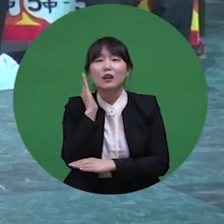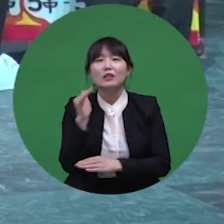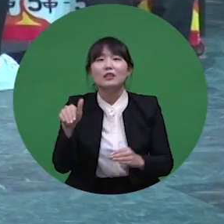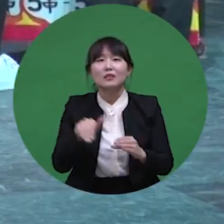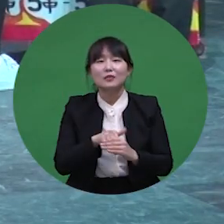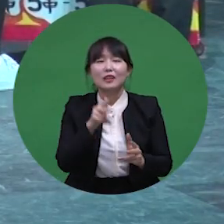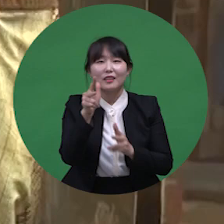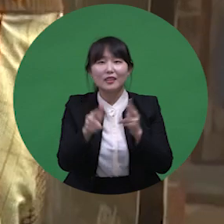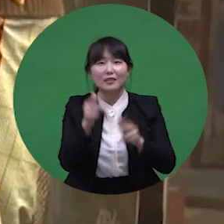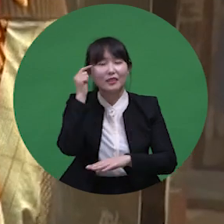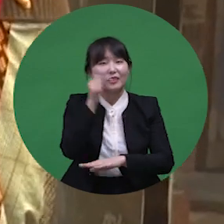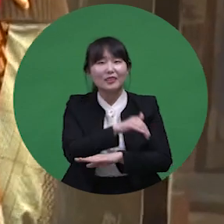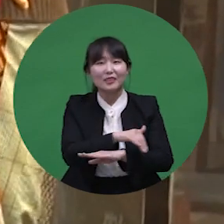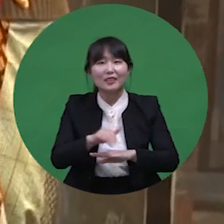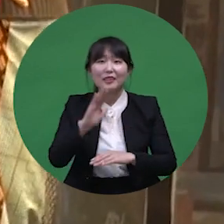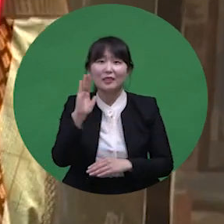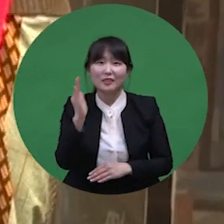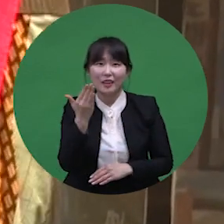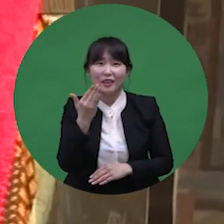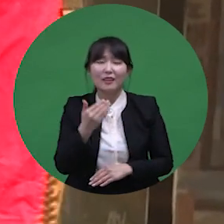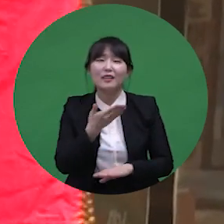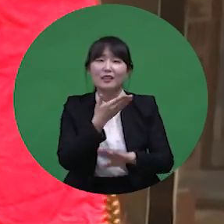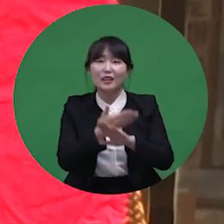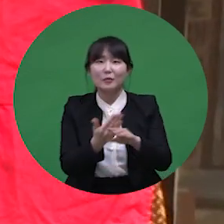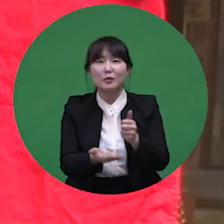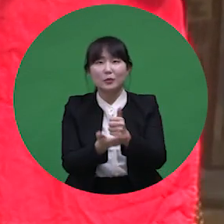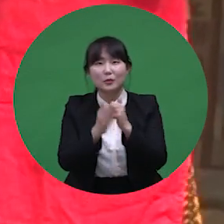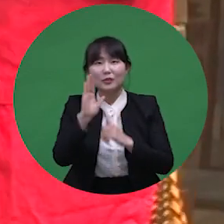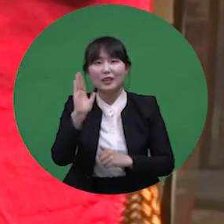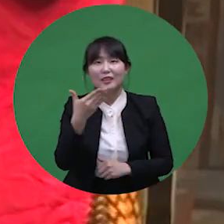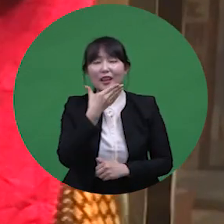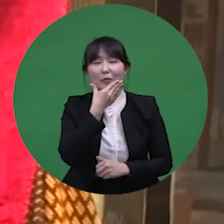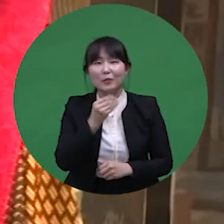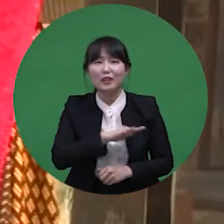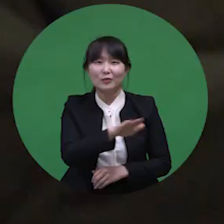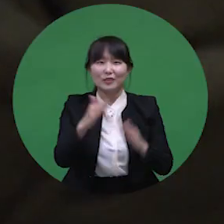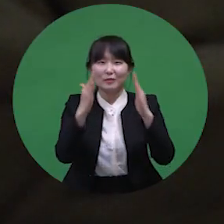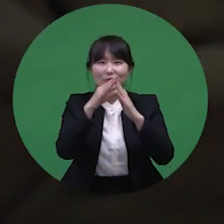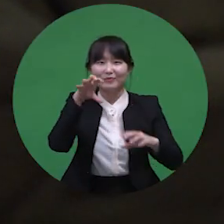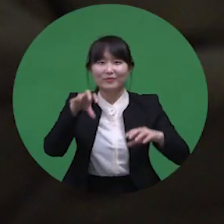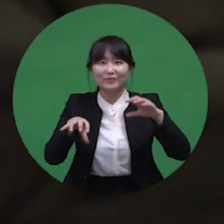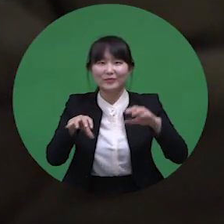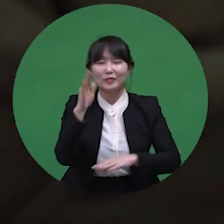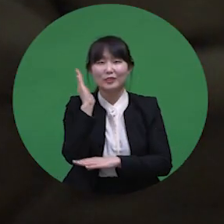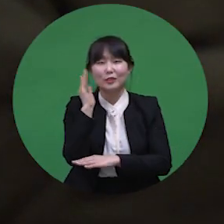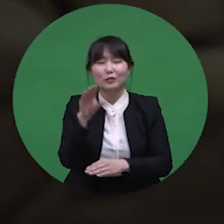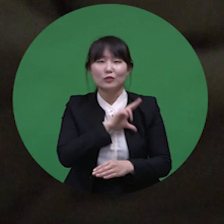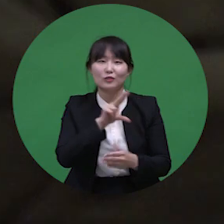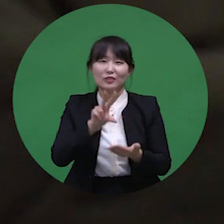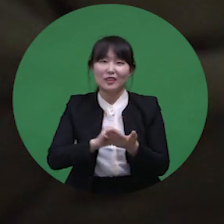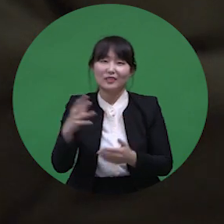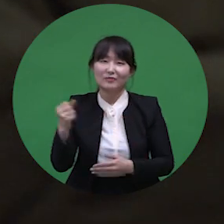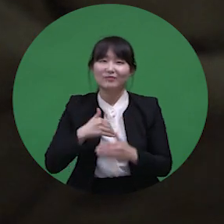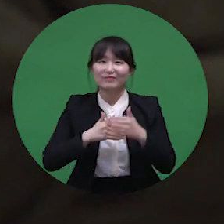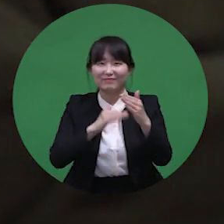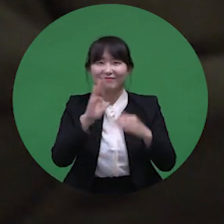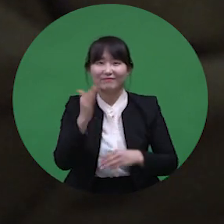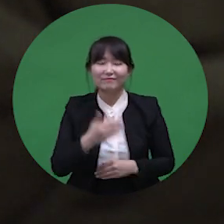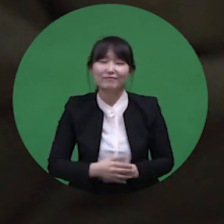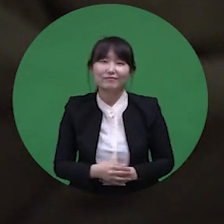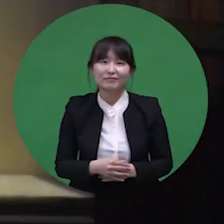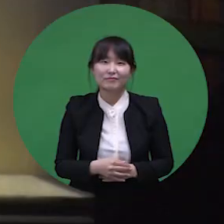구로혁신교육지구 구로이야기 문화에 담다 사업의 일환으로 기획돼 발음이 존중되는 행복한 우리 마을 이야기를 주제로